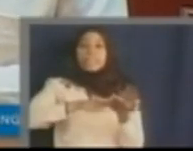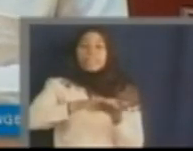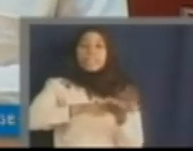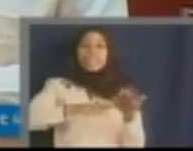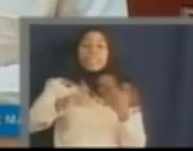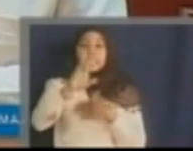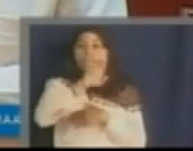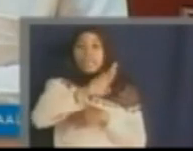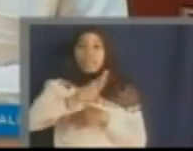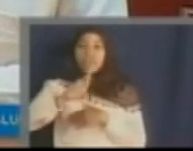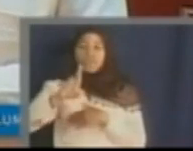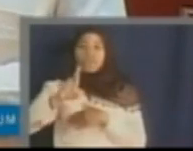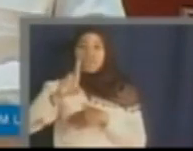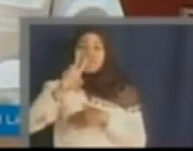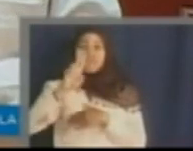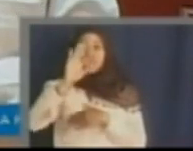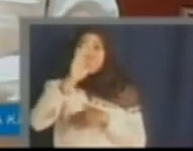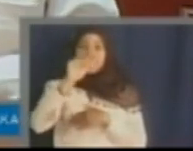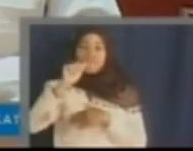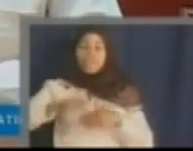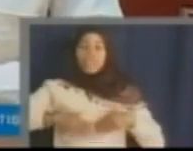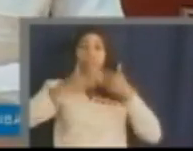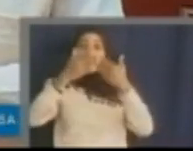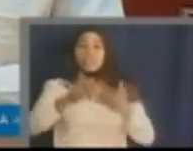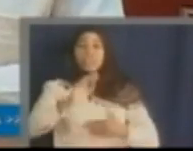iliyowasilishwa ilikuwa kama ifuatavyo.